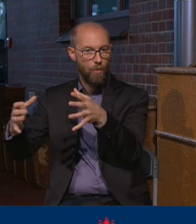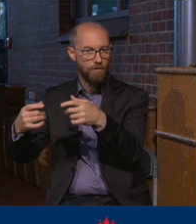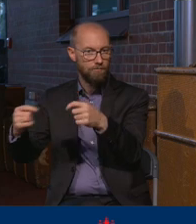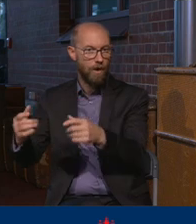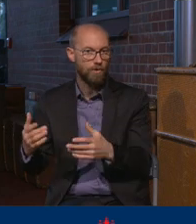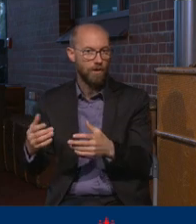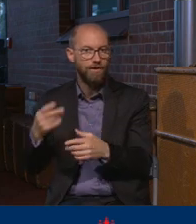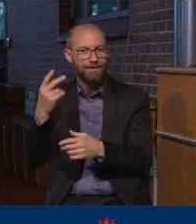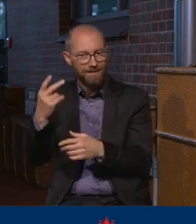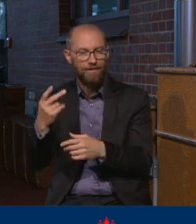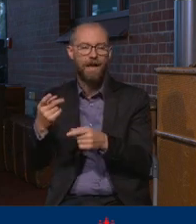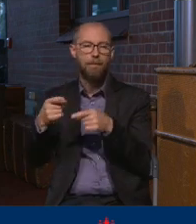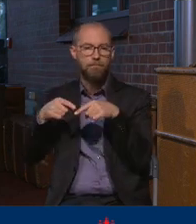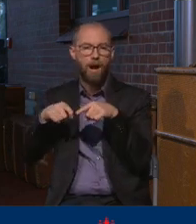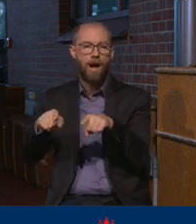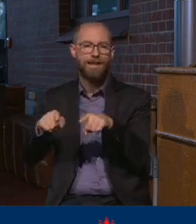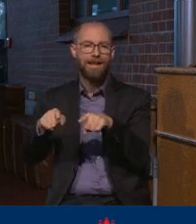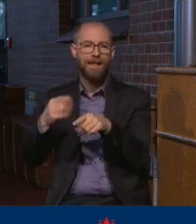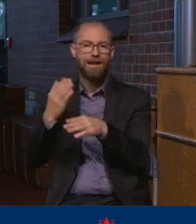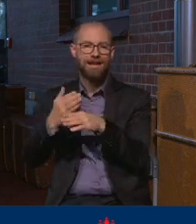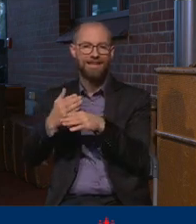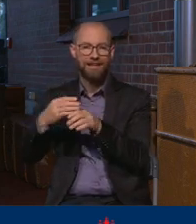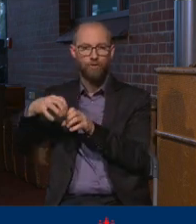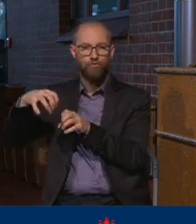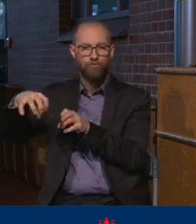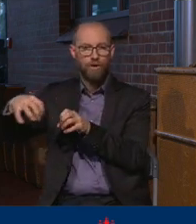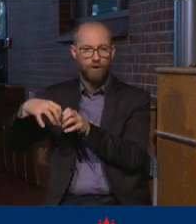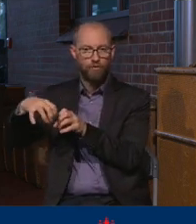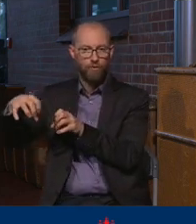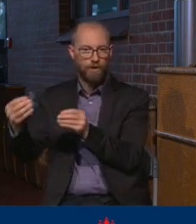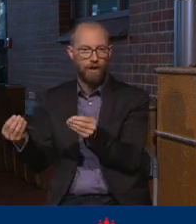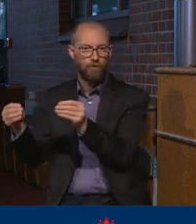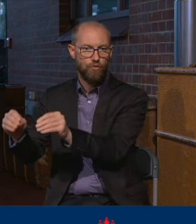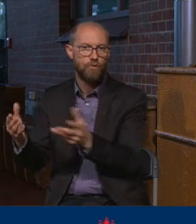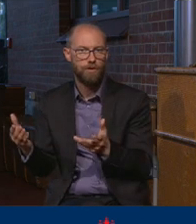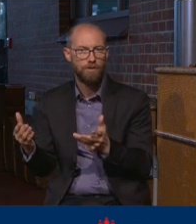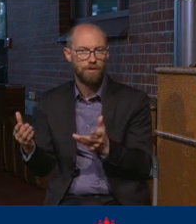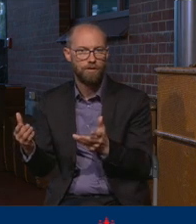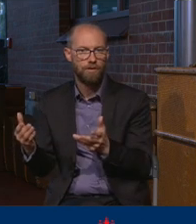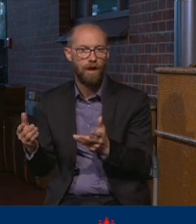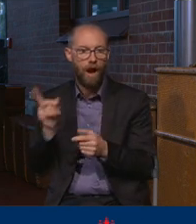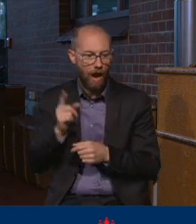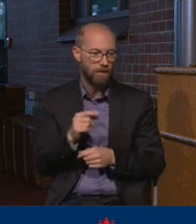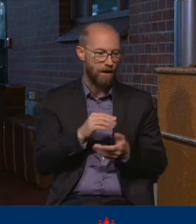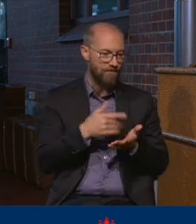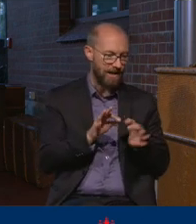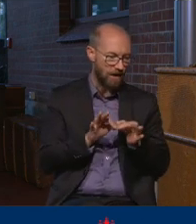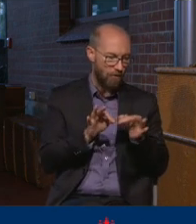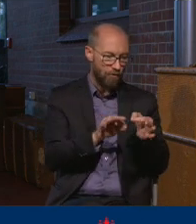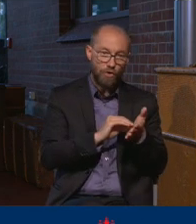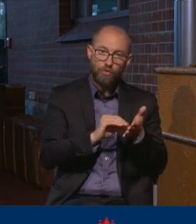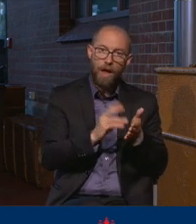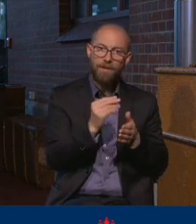zusätzliche parallele züge in diesen schulstandort aber eine weiterführende schule mit zwei zügen